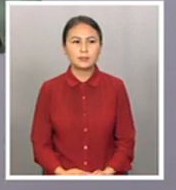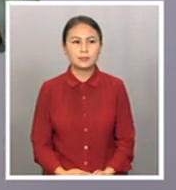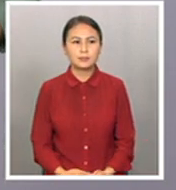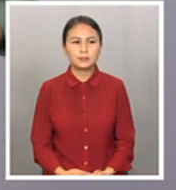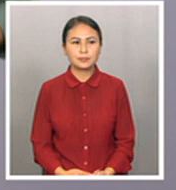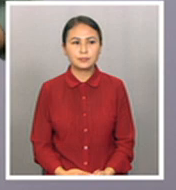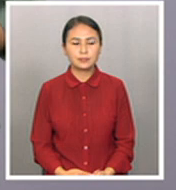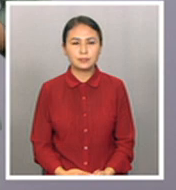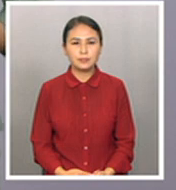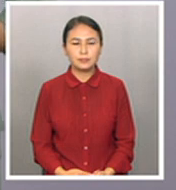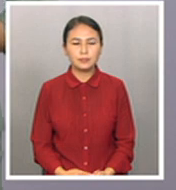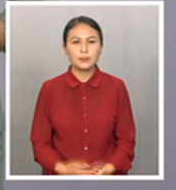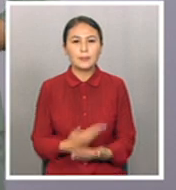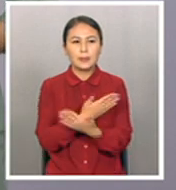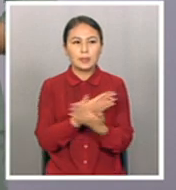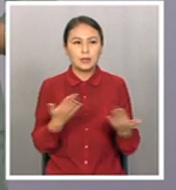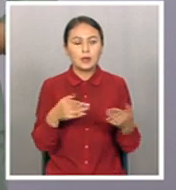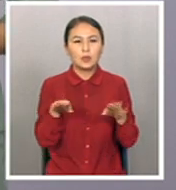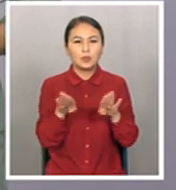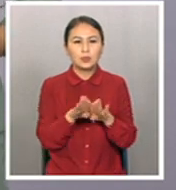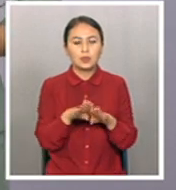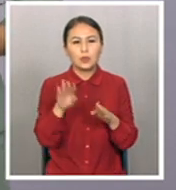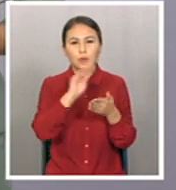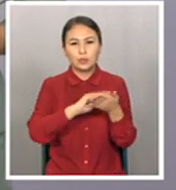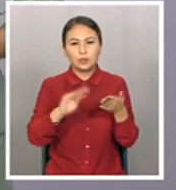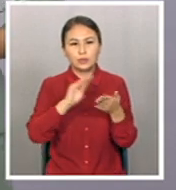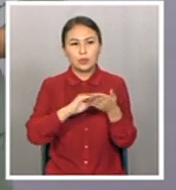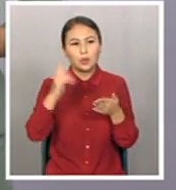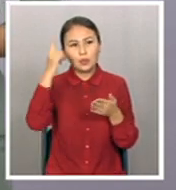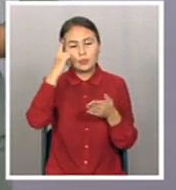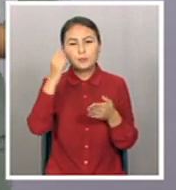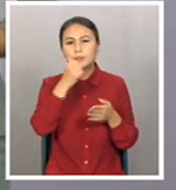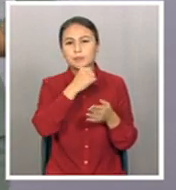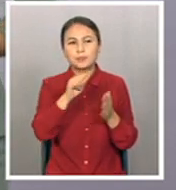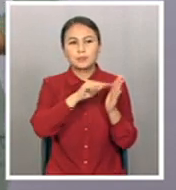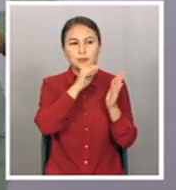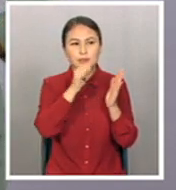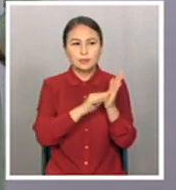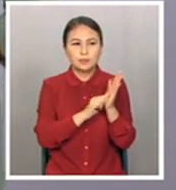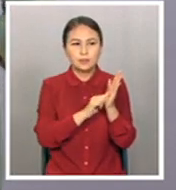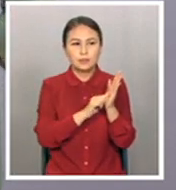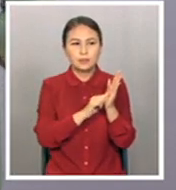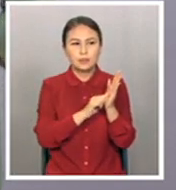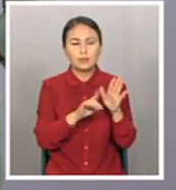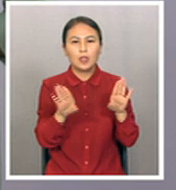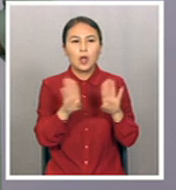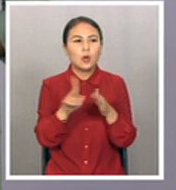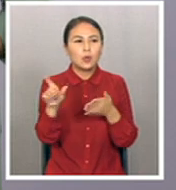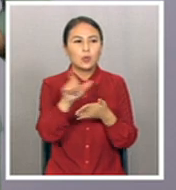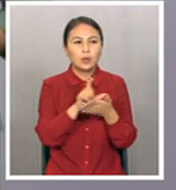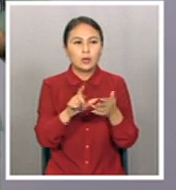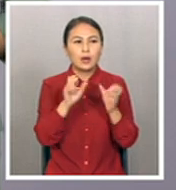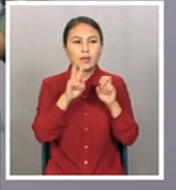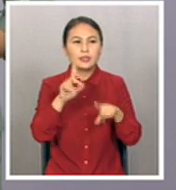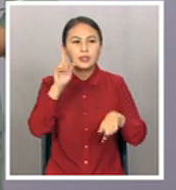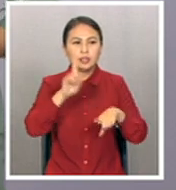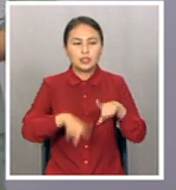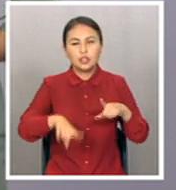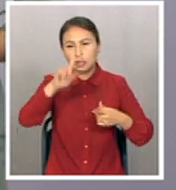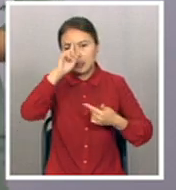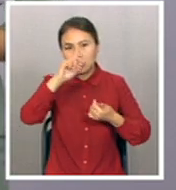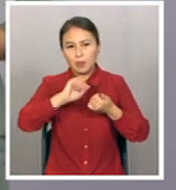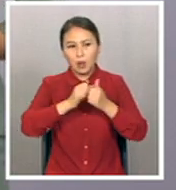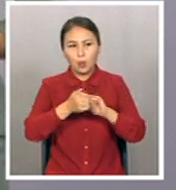жалғастырайық. Сіздерге мына ой қозғау сұрақтарын қойғым келіп тұр. Өлеңді қалай тез жаттап